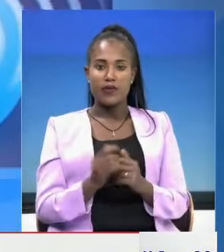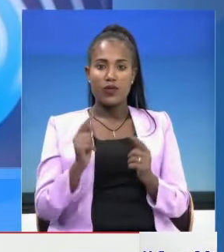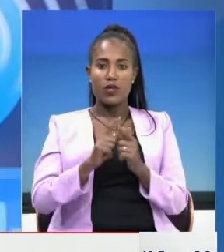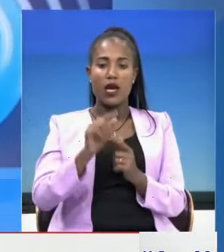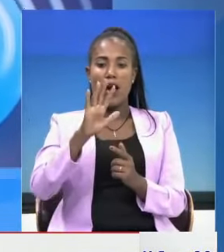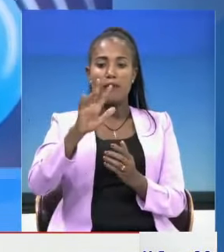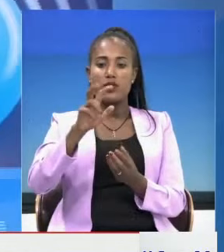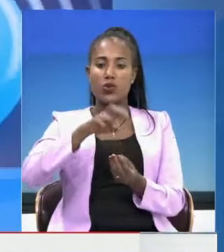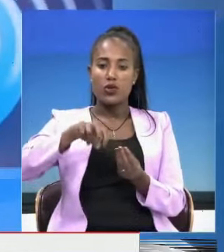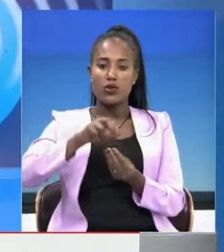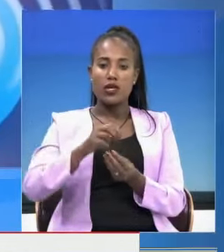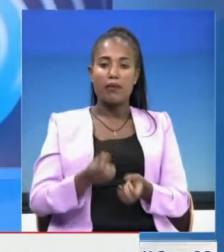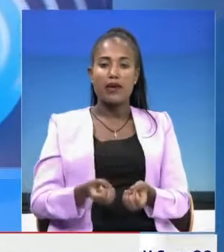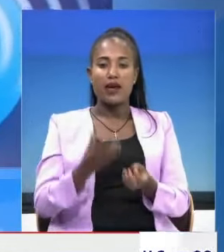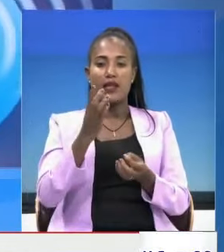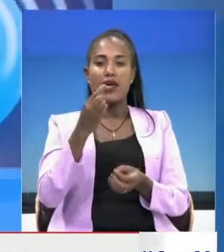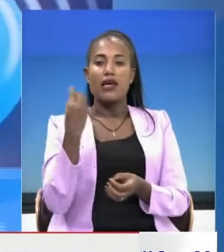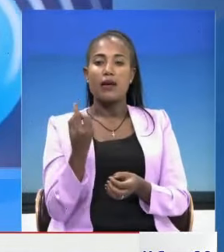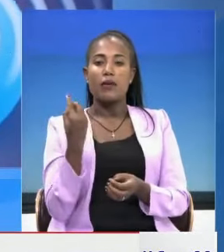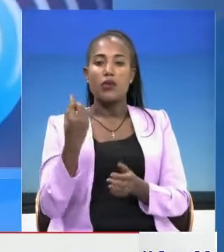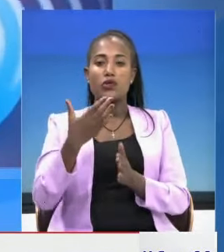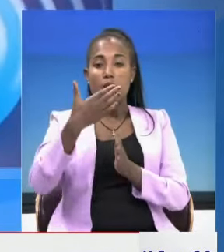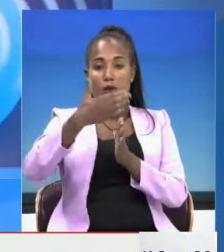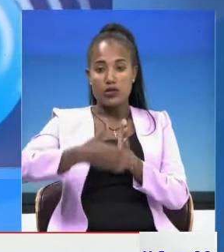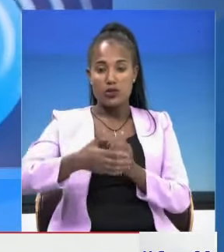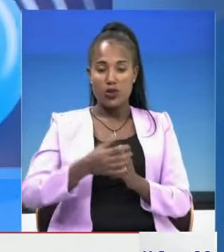አምስት ወረዳዎች እና በርካታ ቀበሌዎች ያዋስኑናል።